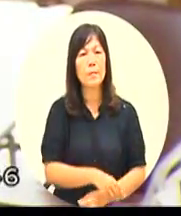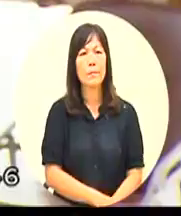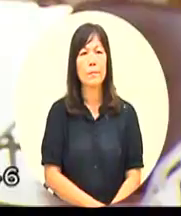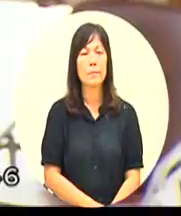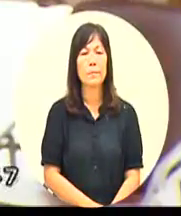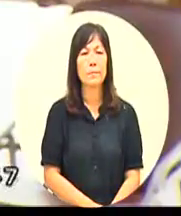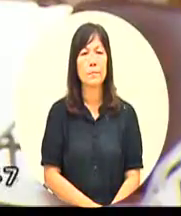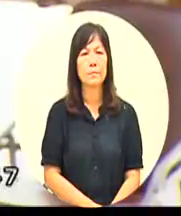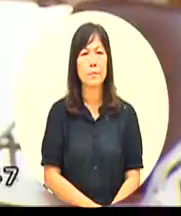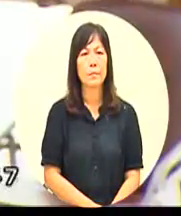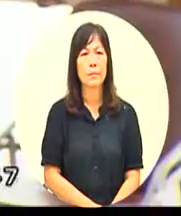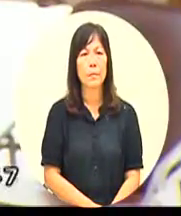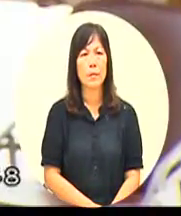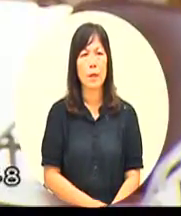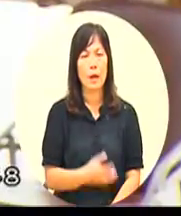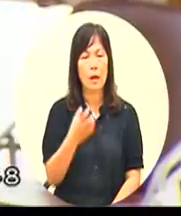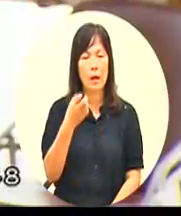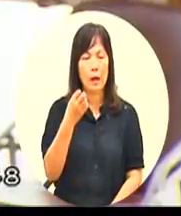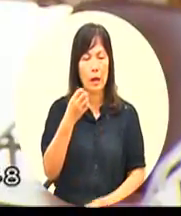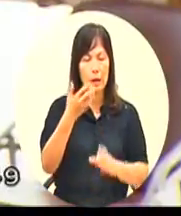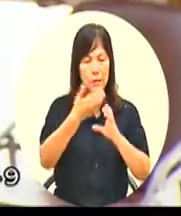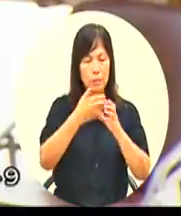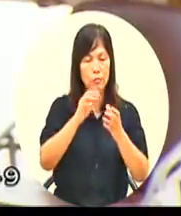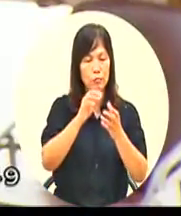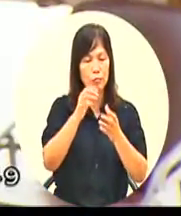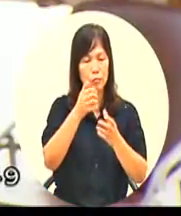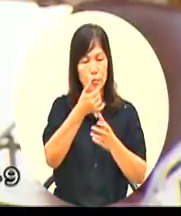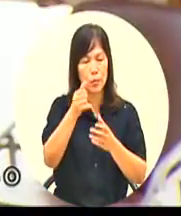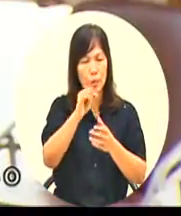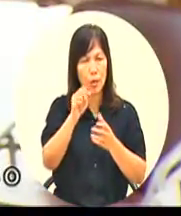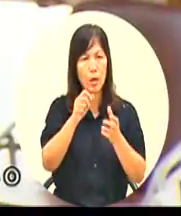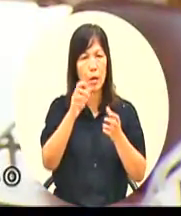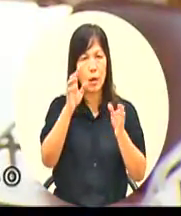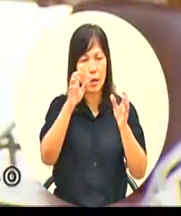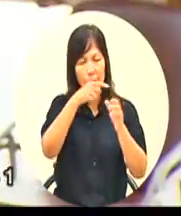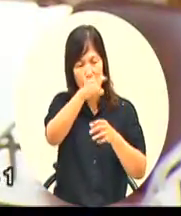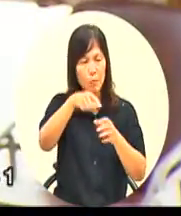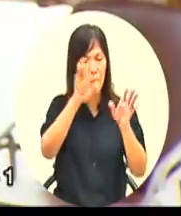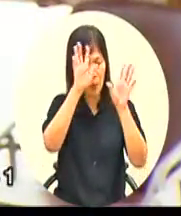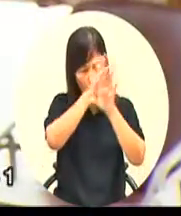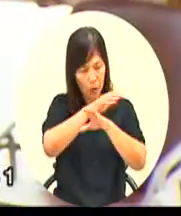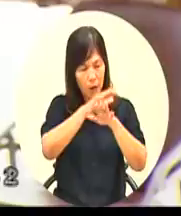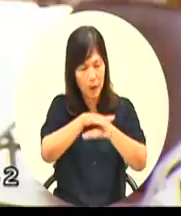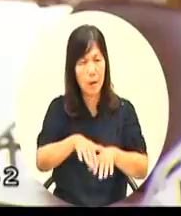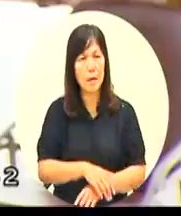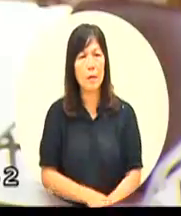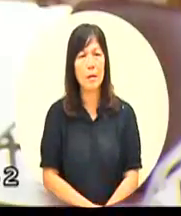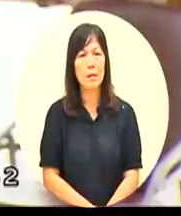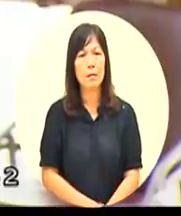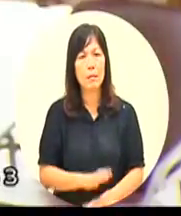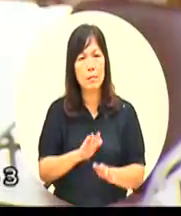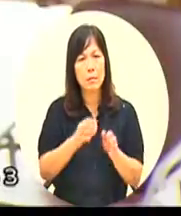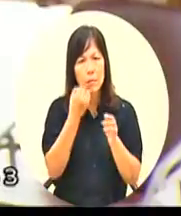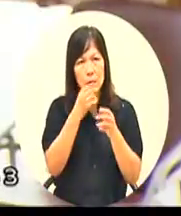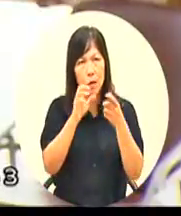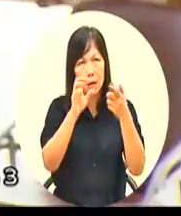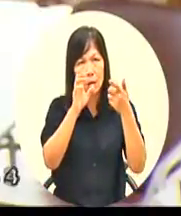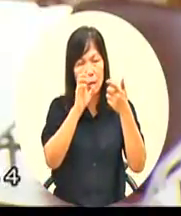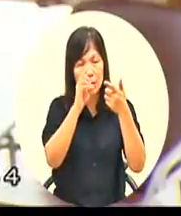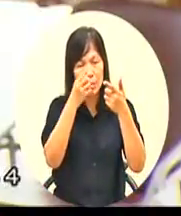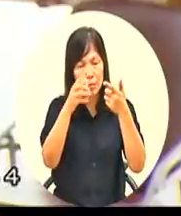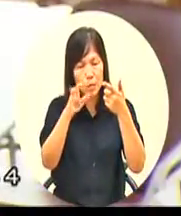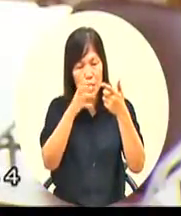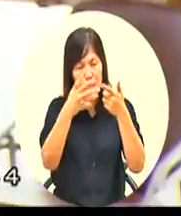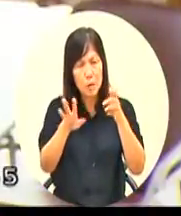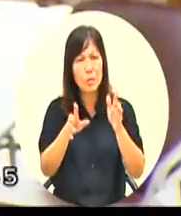我们新闻界的好朋友，大家晚安，大家好。那现在已经到6点多了哈，